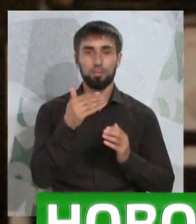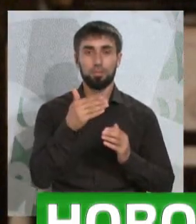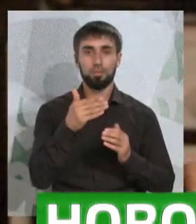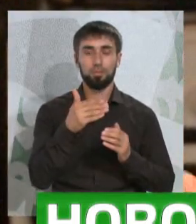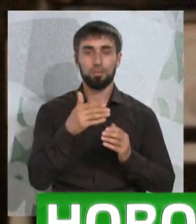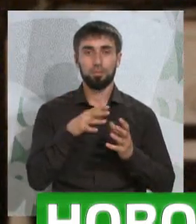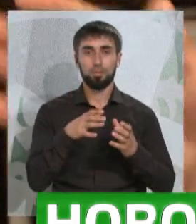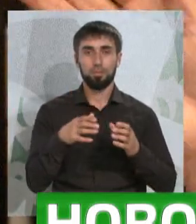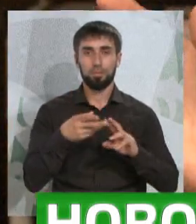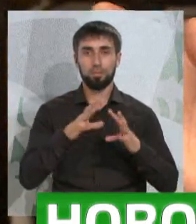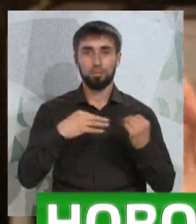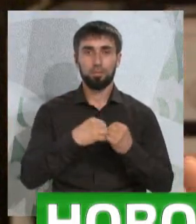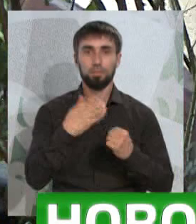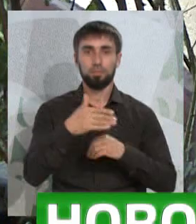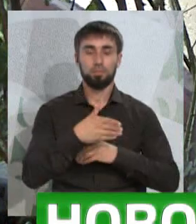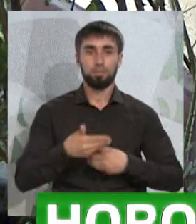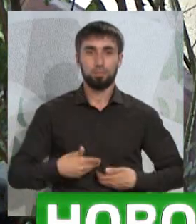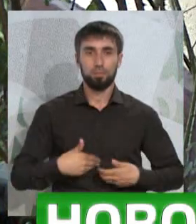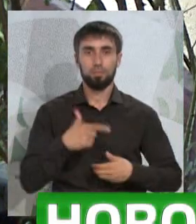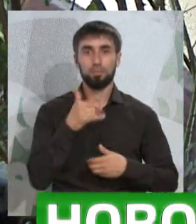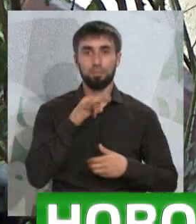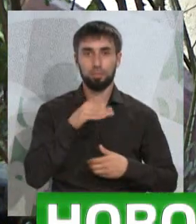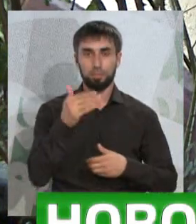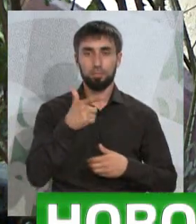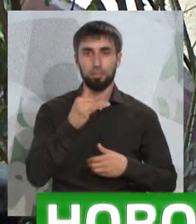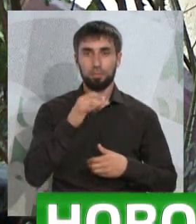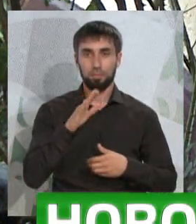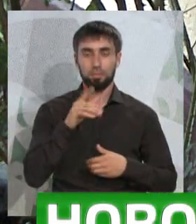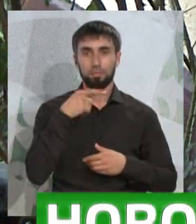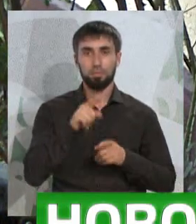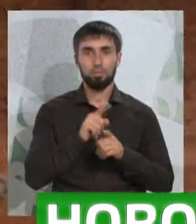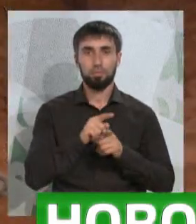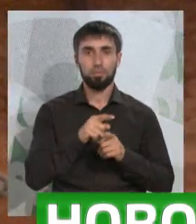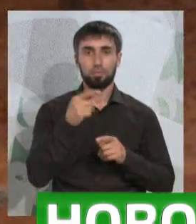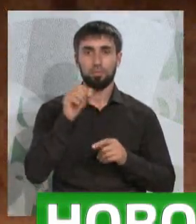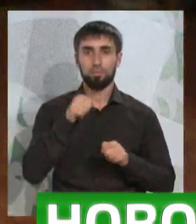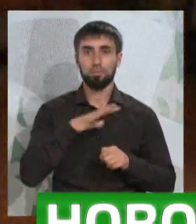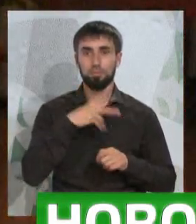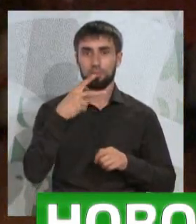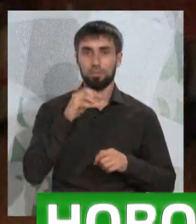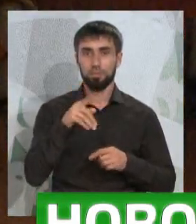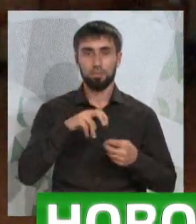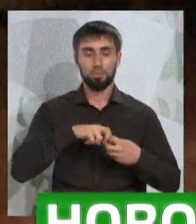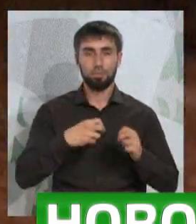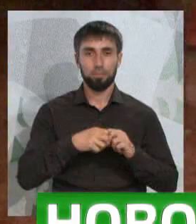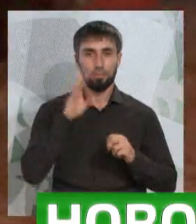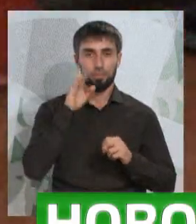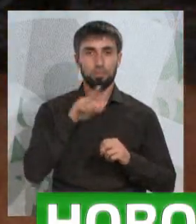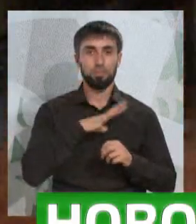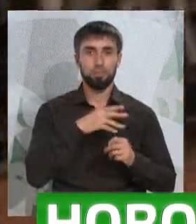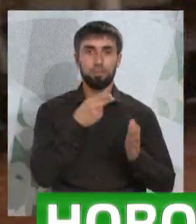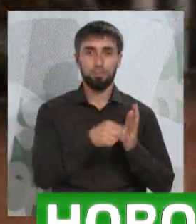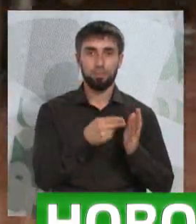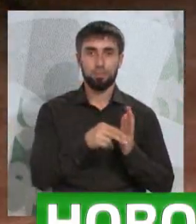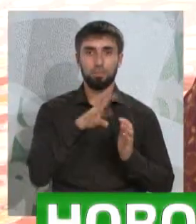лет испытывает проблемы с жизненно важным ресурсом. Особенно остро его нехватка ощущается летом. Приходится воду покупать и